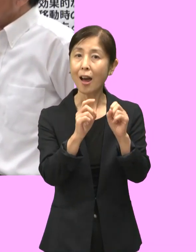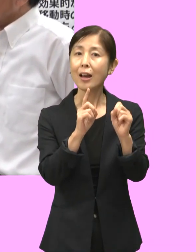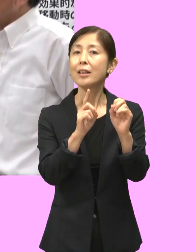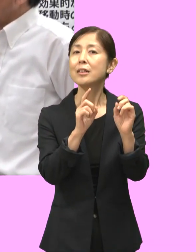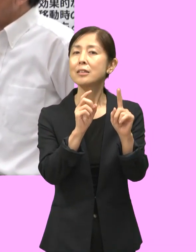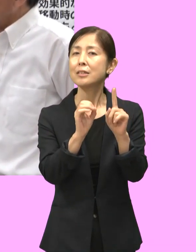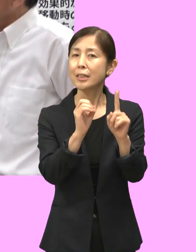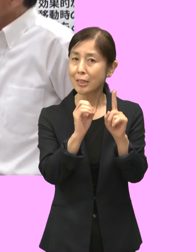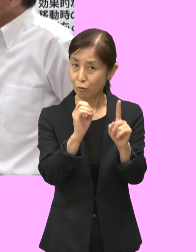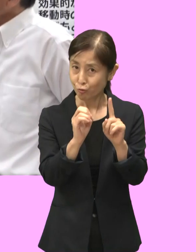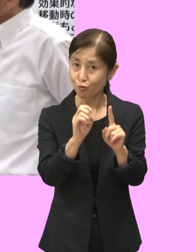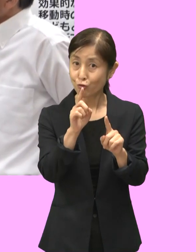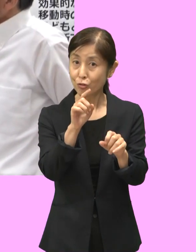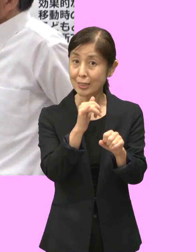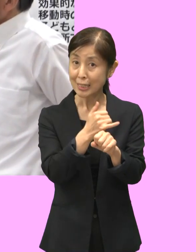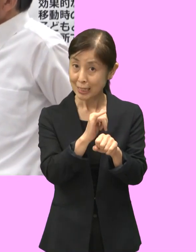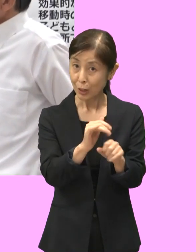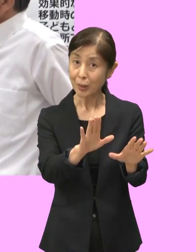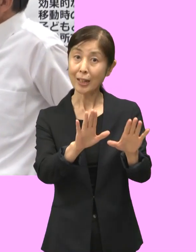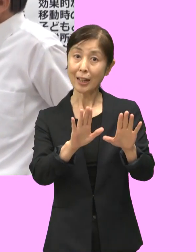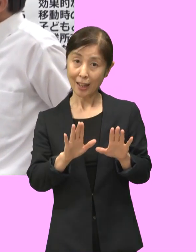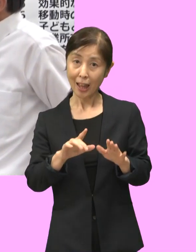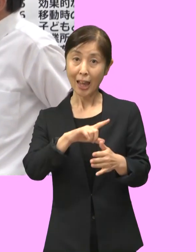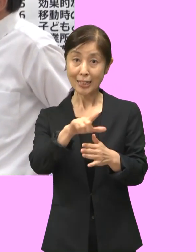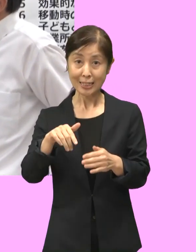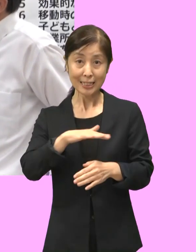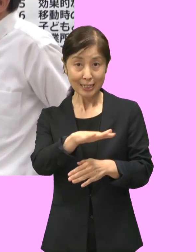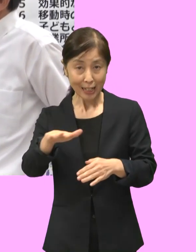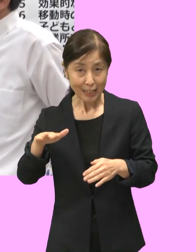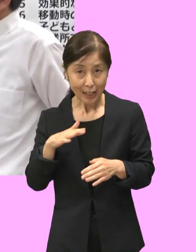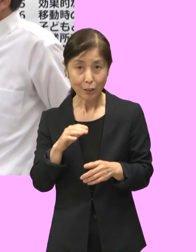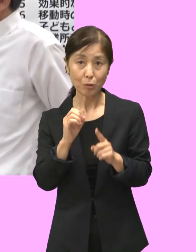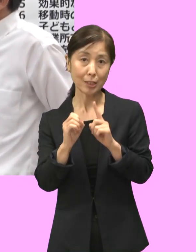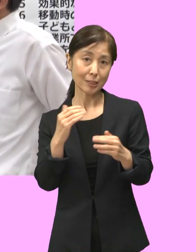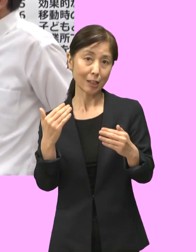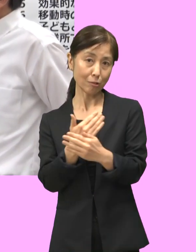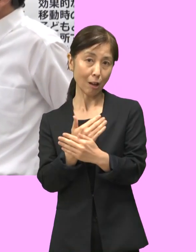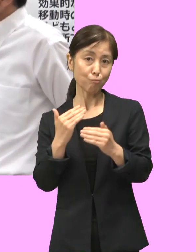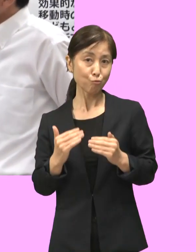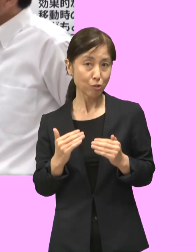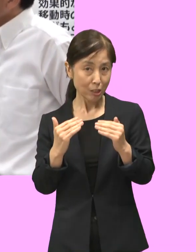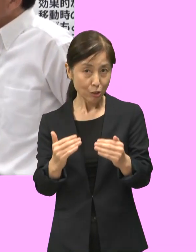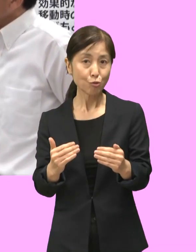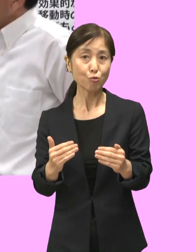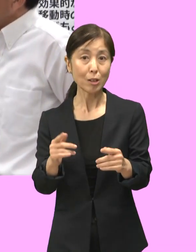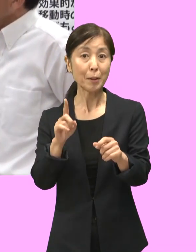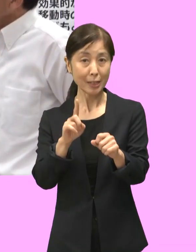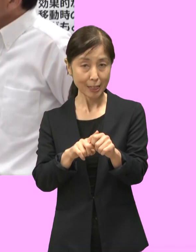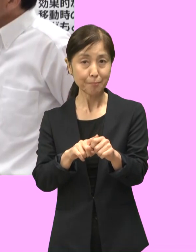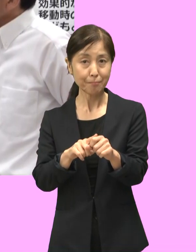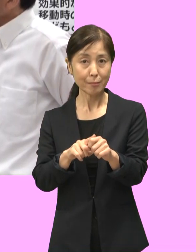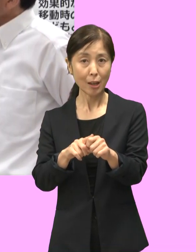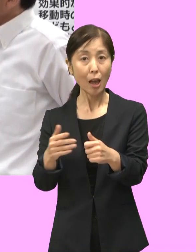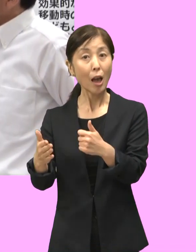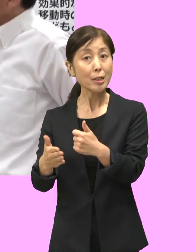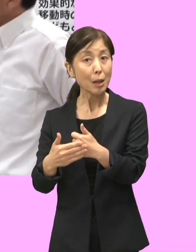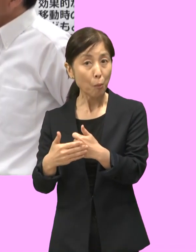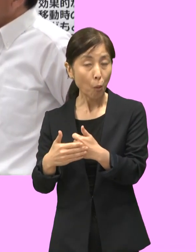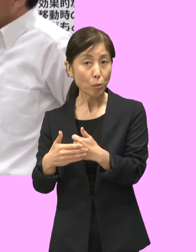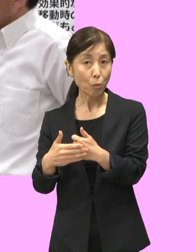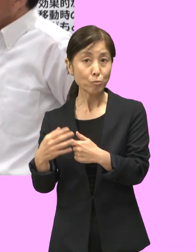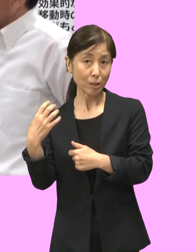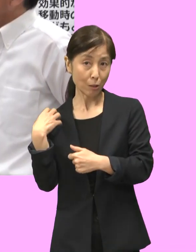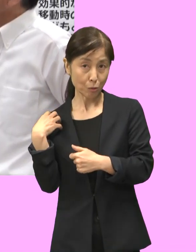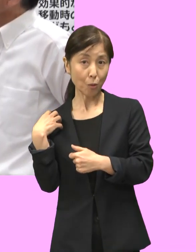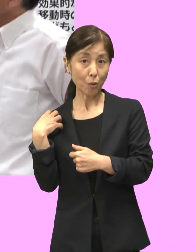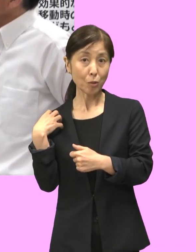材を受け入れて、地域全体のデジタル化を推進するというために、まあ、今回、サポートデスク